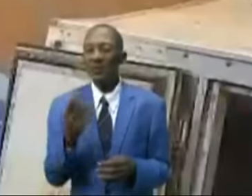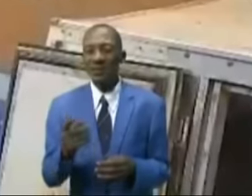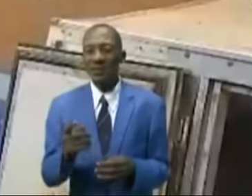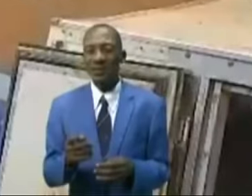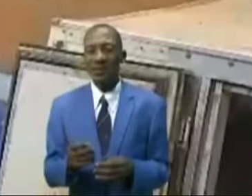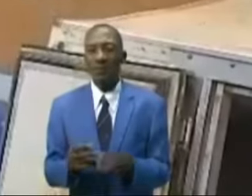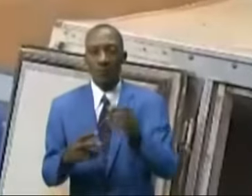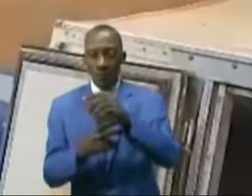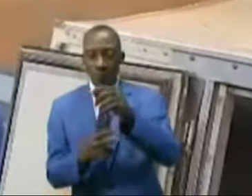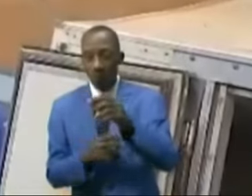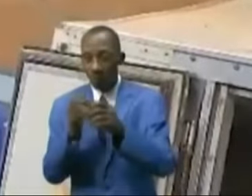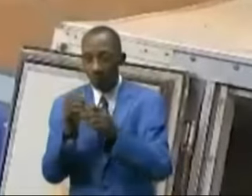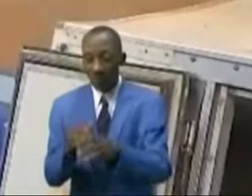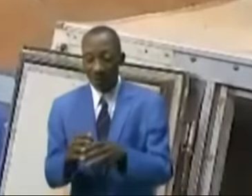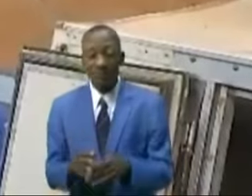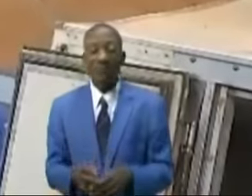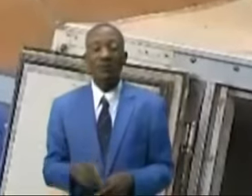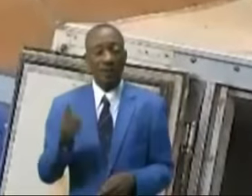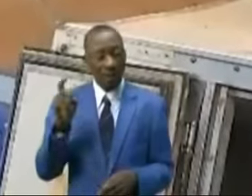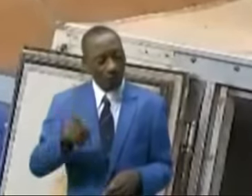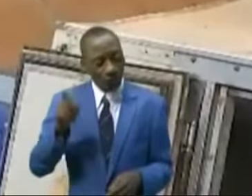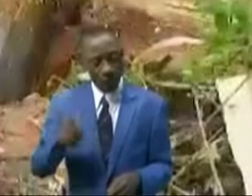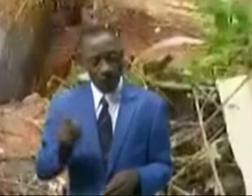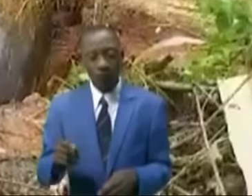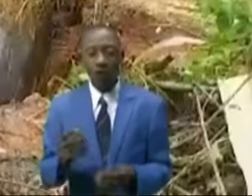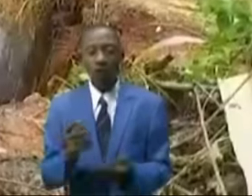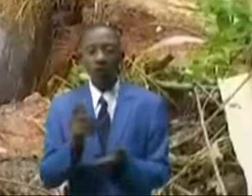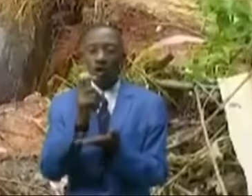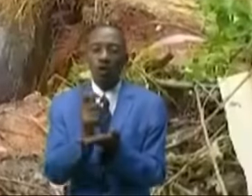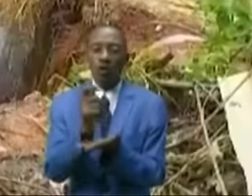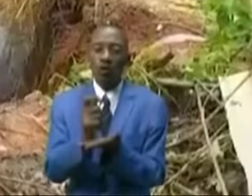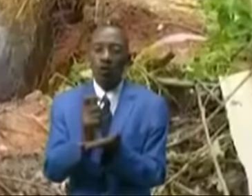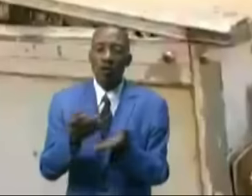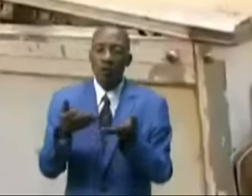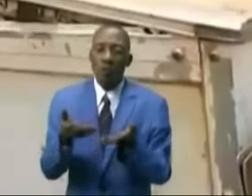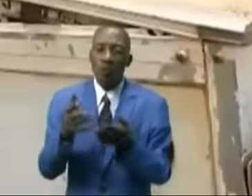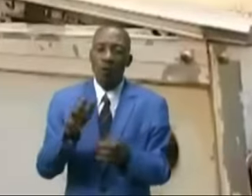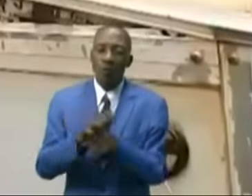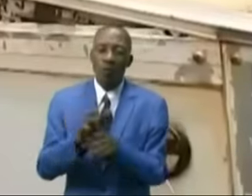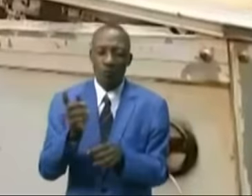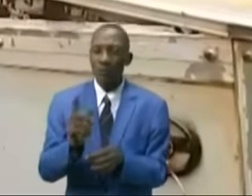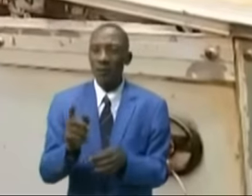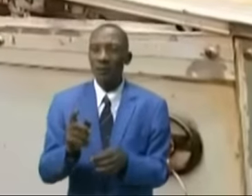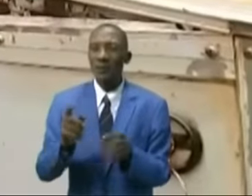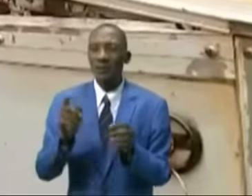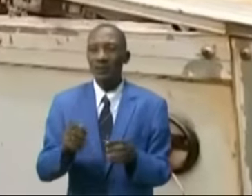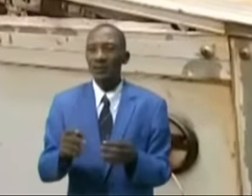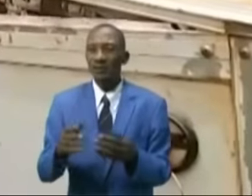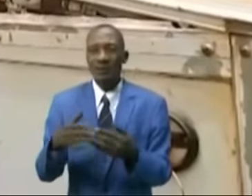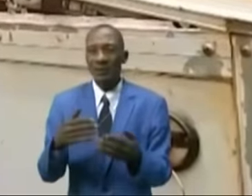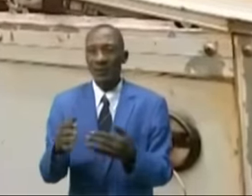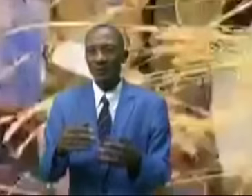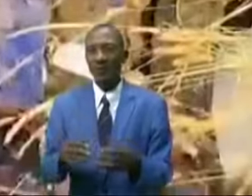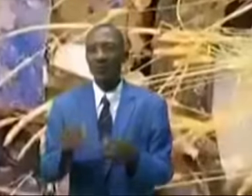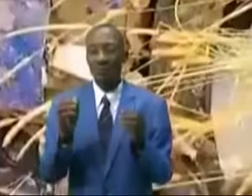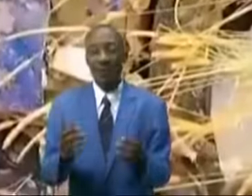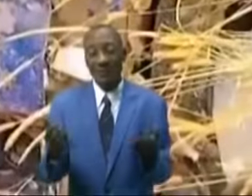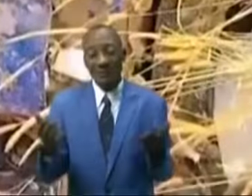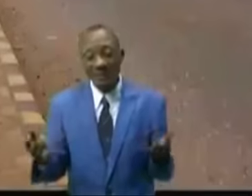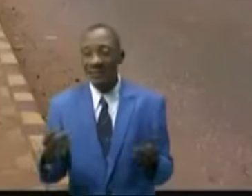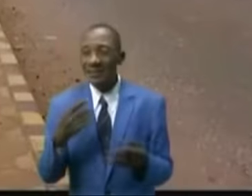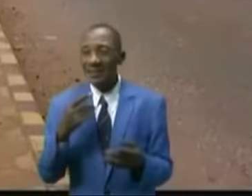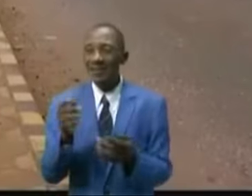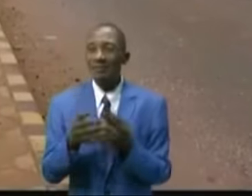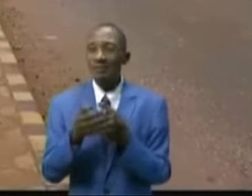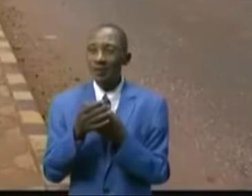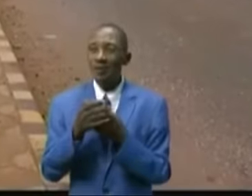crée l'insécurité pour ce pont lui-même et qui peut s'écrouler à tout moment, mais aussi un danger pour les usagers.